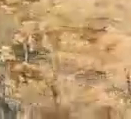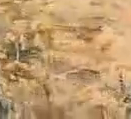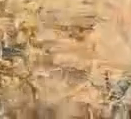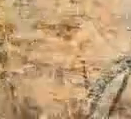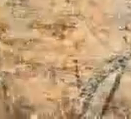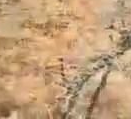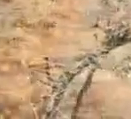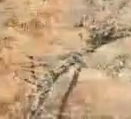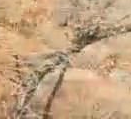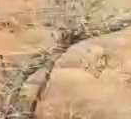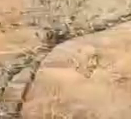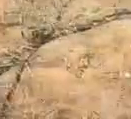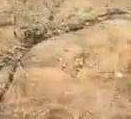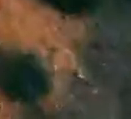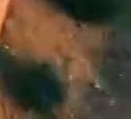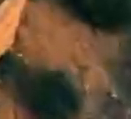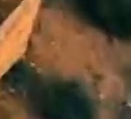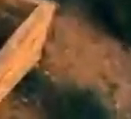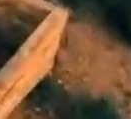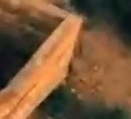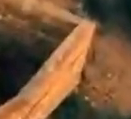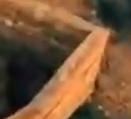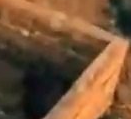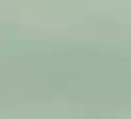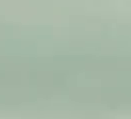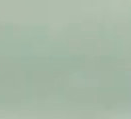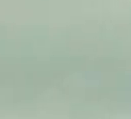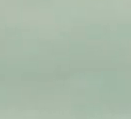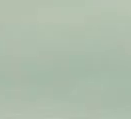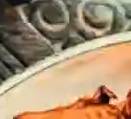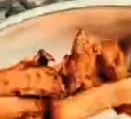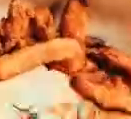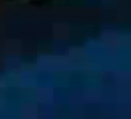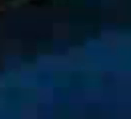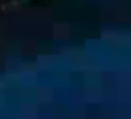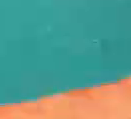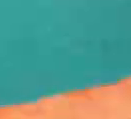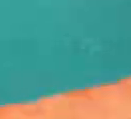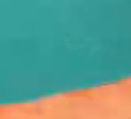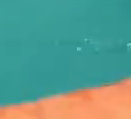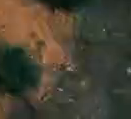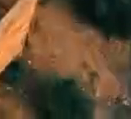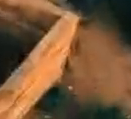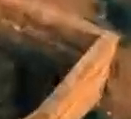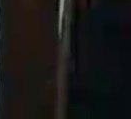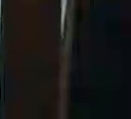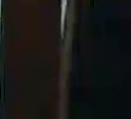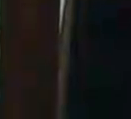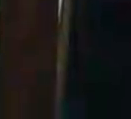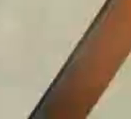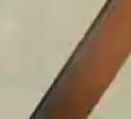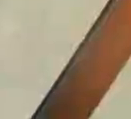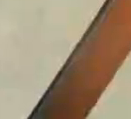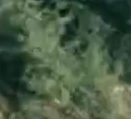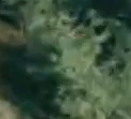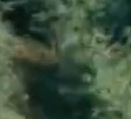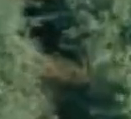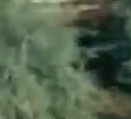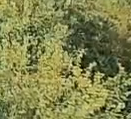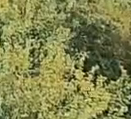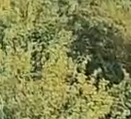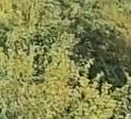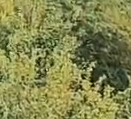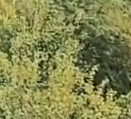Mabata Makali Lodge and Campsite ni sehemu nzuri ya kupata huduma ya malazi na chakula yenye mazingira bora, huduma bora na gharama nafuu